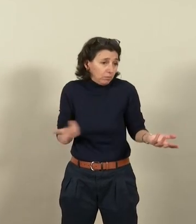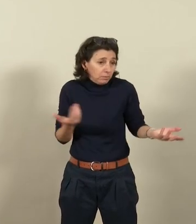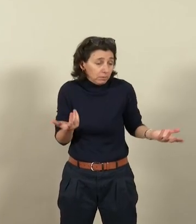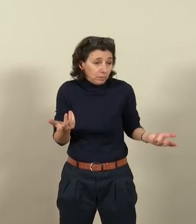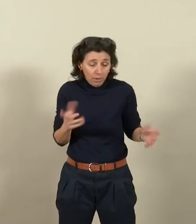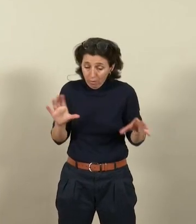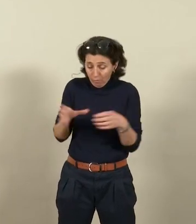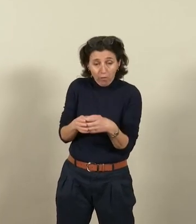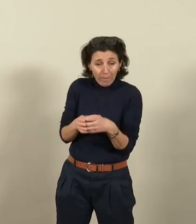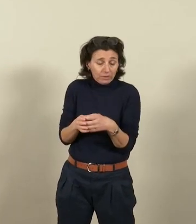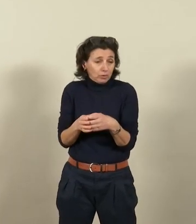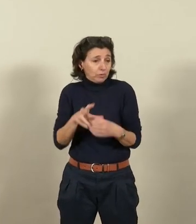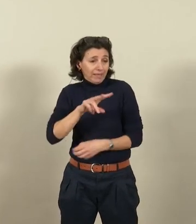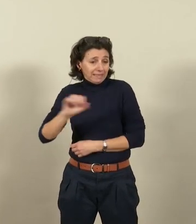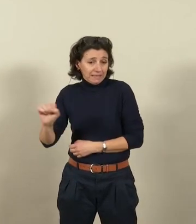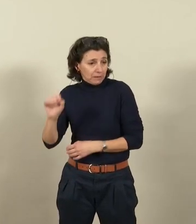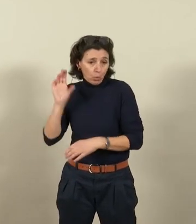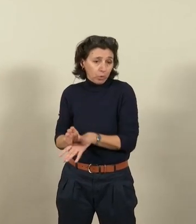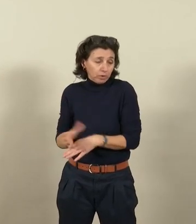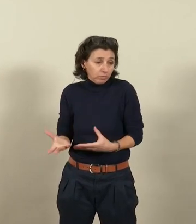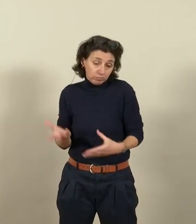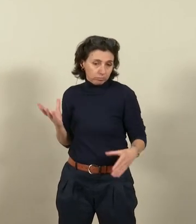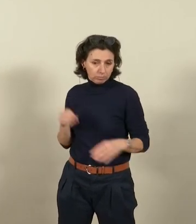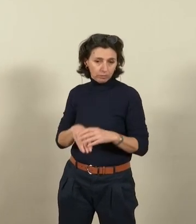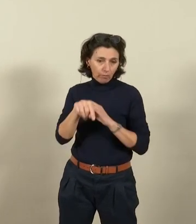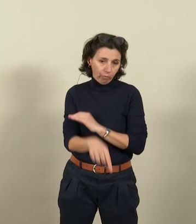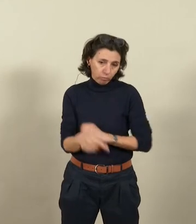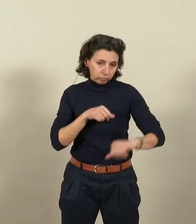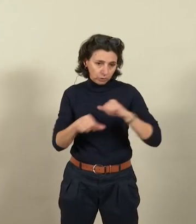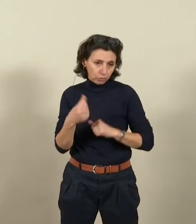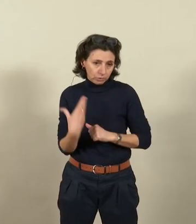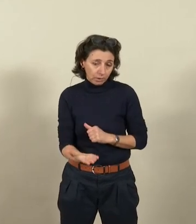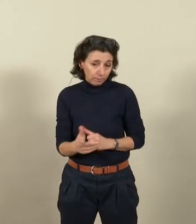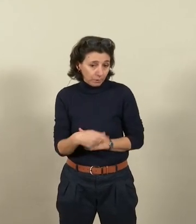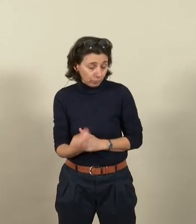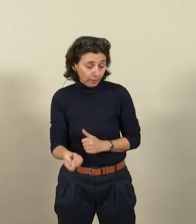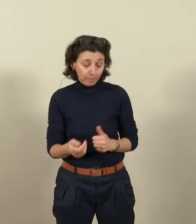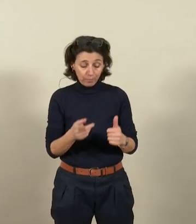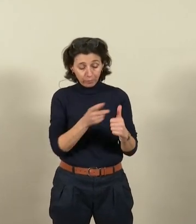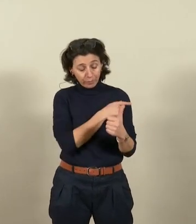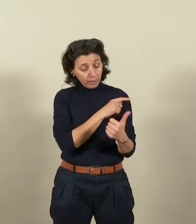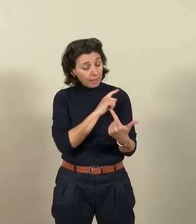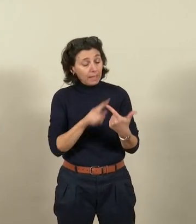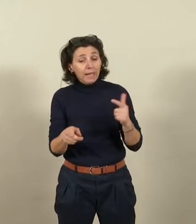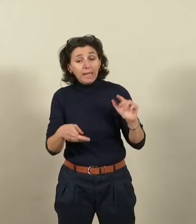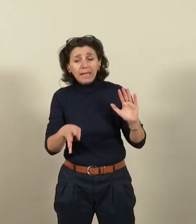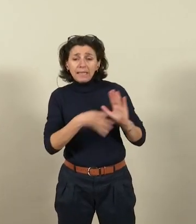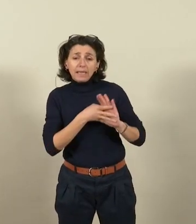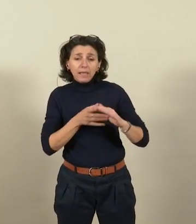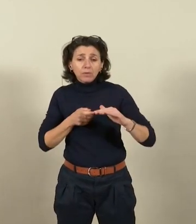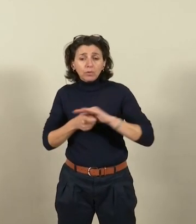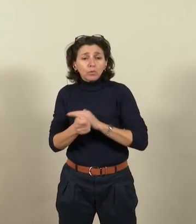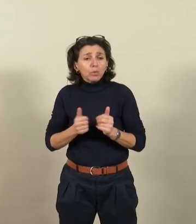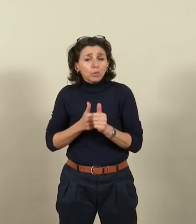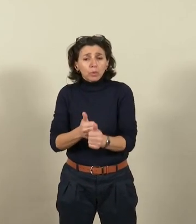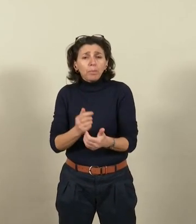violences sexuelles et sexistes euh concernant les critères les subventions sur projet la question a